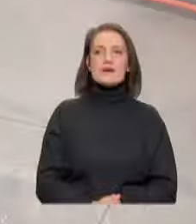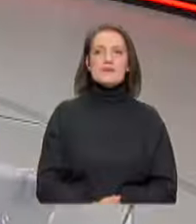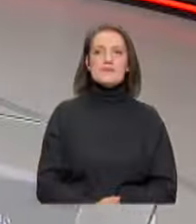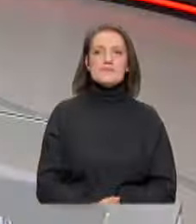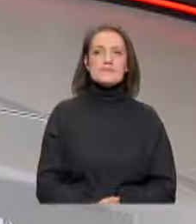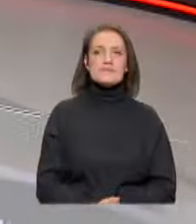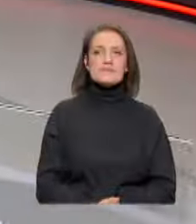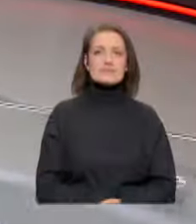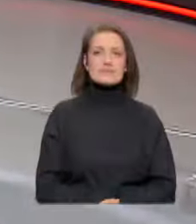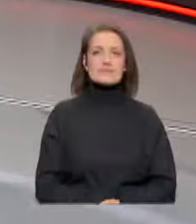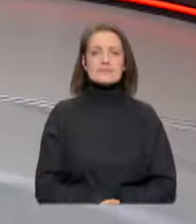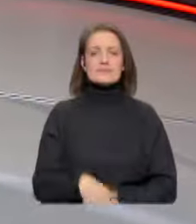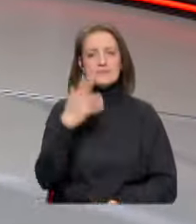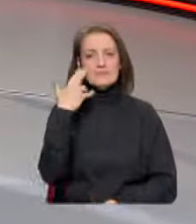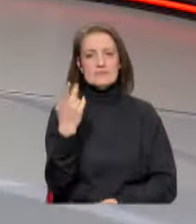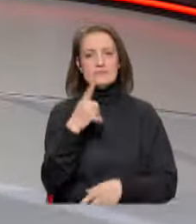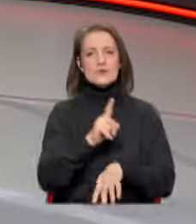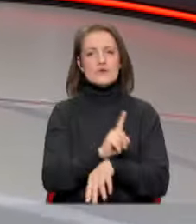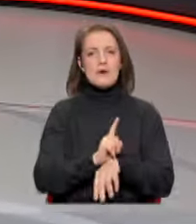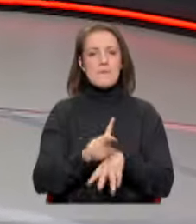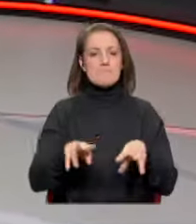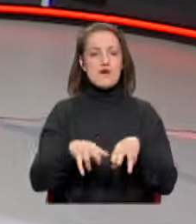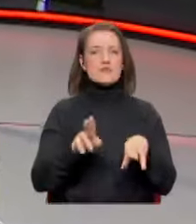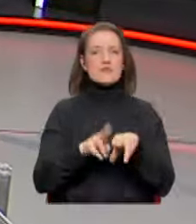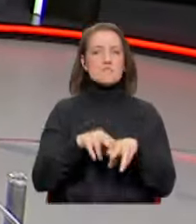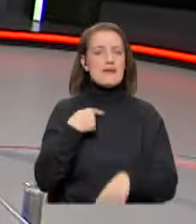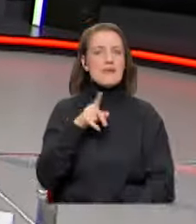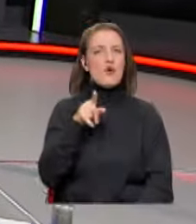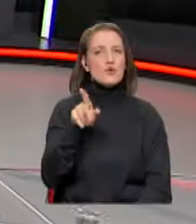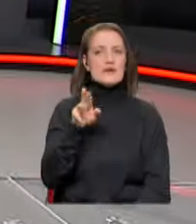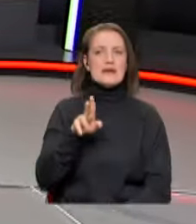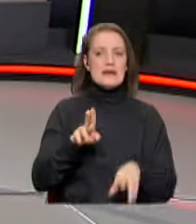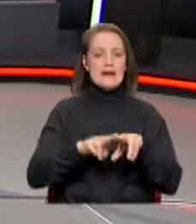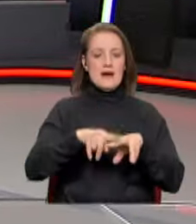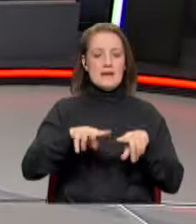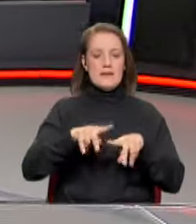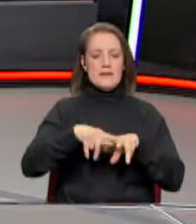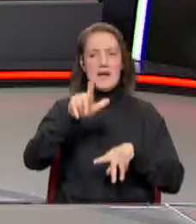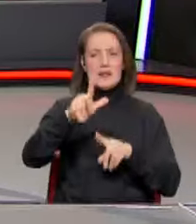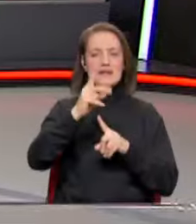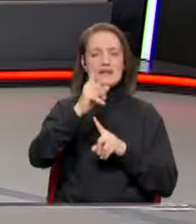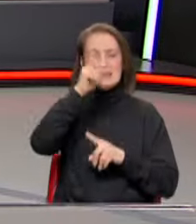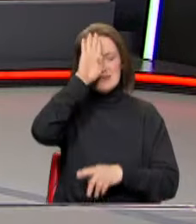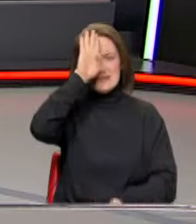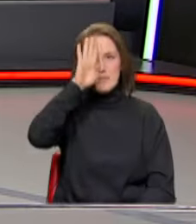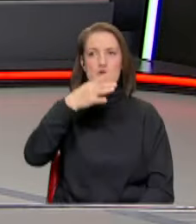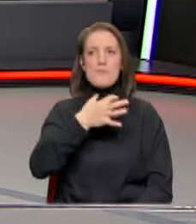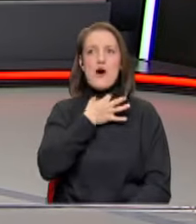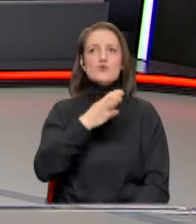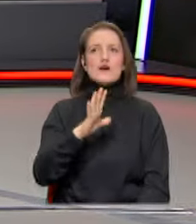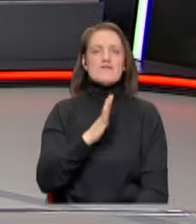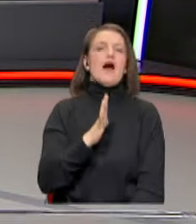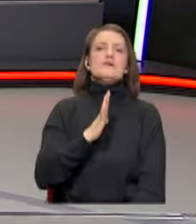verildi Efendim o zaman Murat kurum gibi söyleyeyim ben de Kanal İstanbul mağdurları